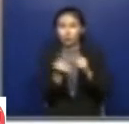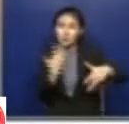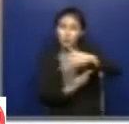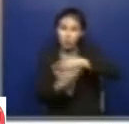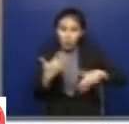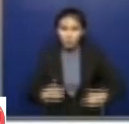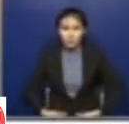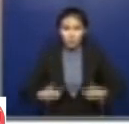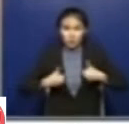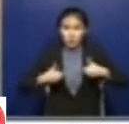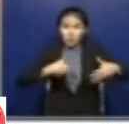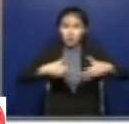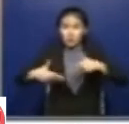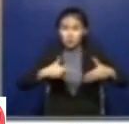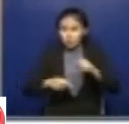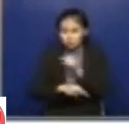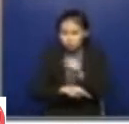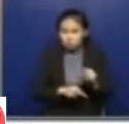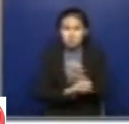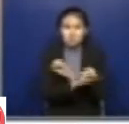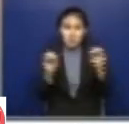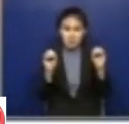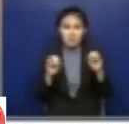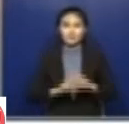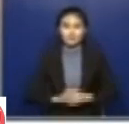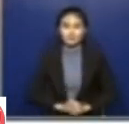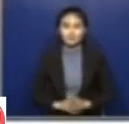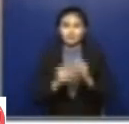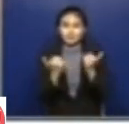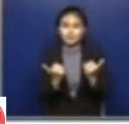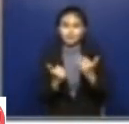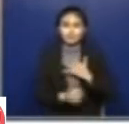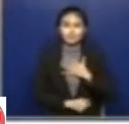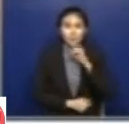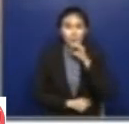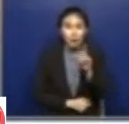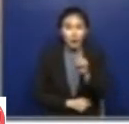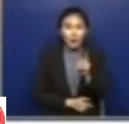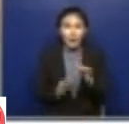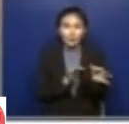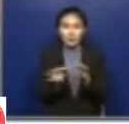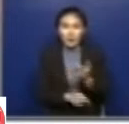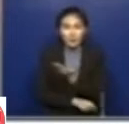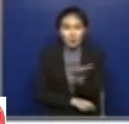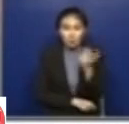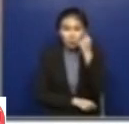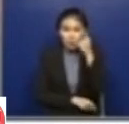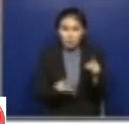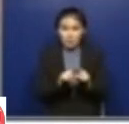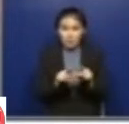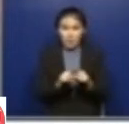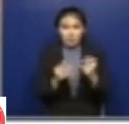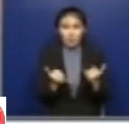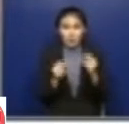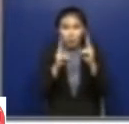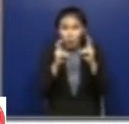ชีวิตของชุมชนในบริเวณนั้นท่านประธานครับผมต้องบอกให้เข้าใจตรงกันว่าการเสนอญัตตินี้